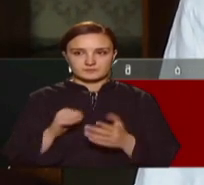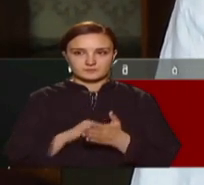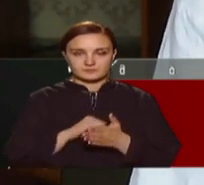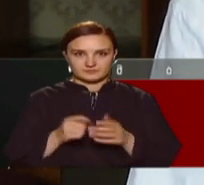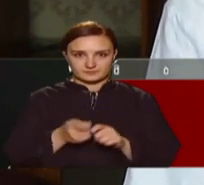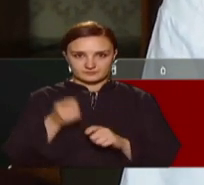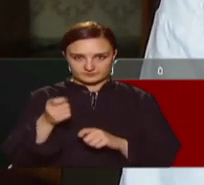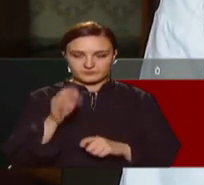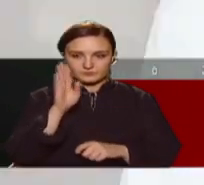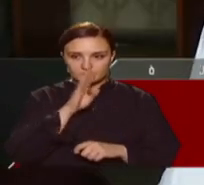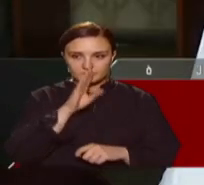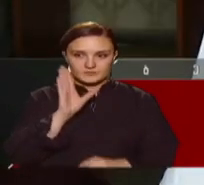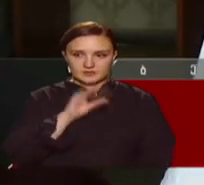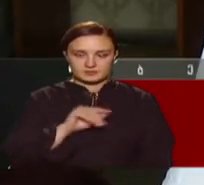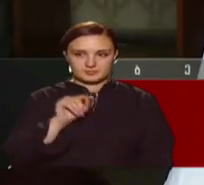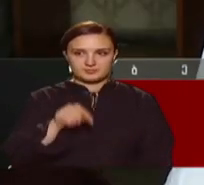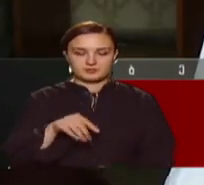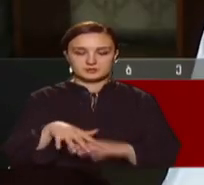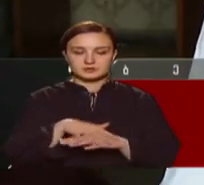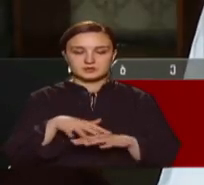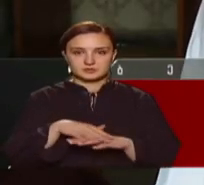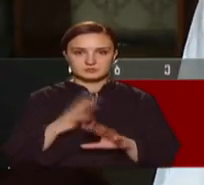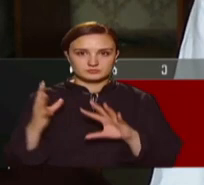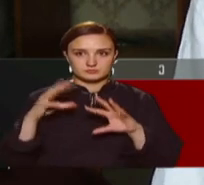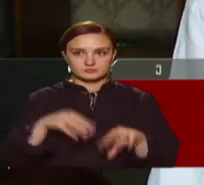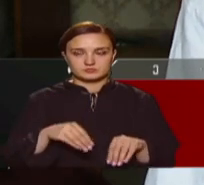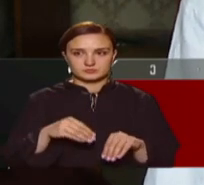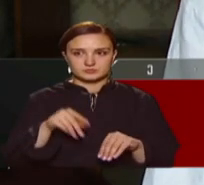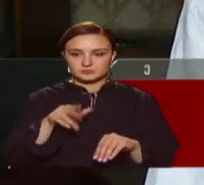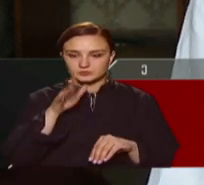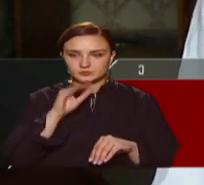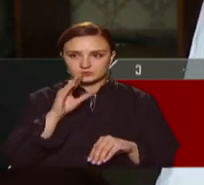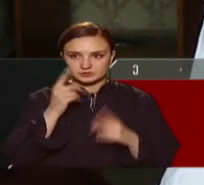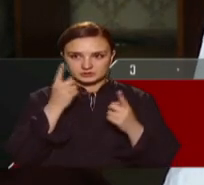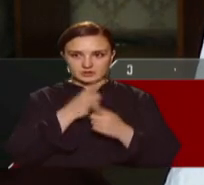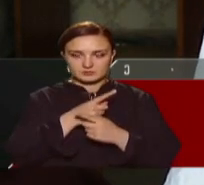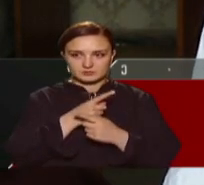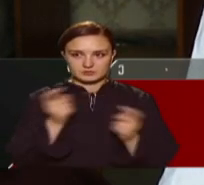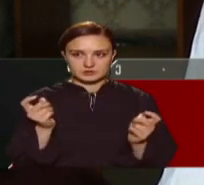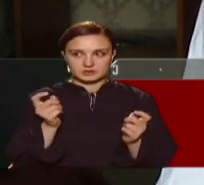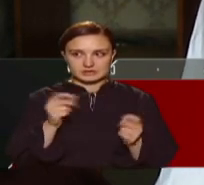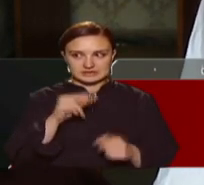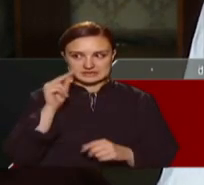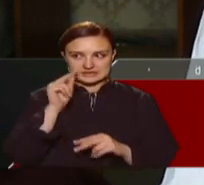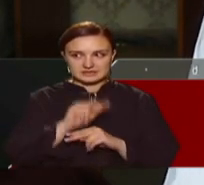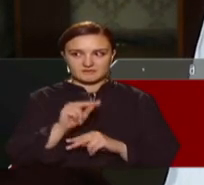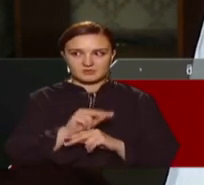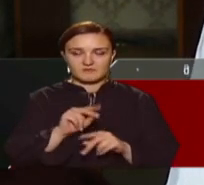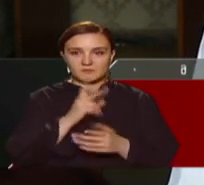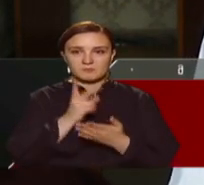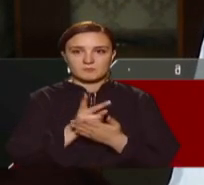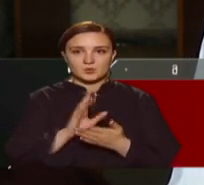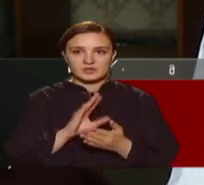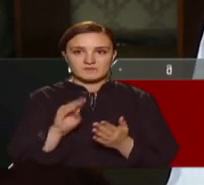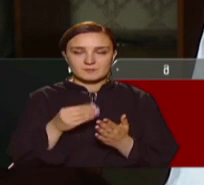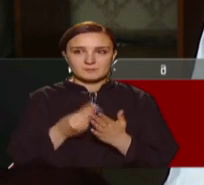და საბედნიეროდ მოხვდით. საერთო საცხოვრებელში გადმოვედით იქიდან, როდესაც გამოცხადდა საავდიტორო სწავლება. მიუხედავად იმისა,